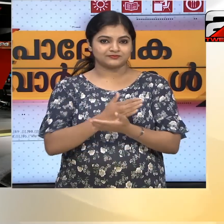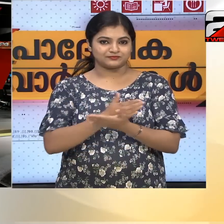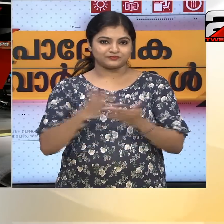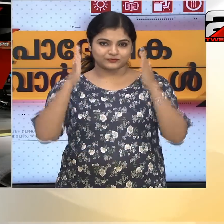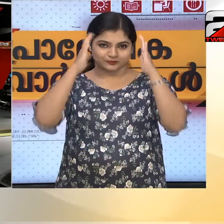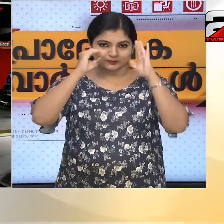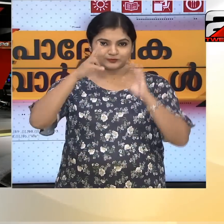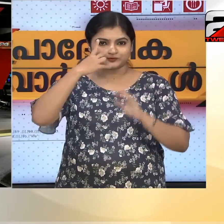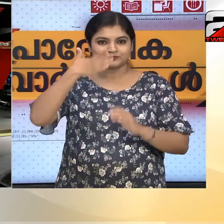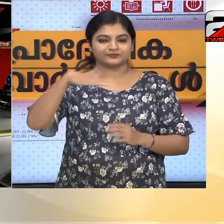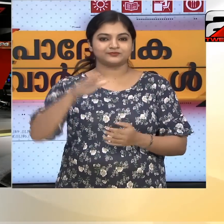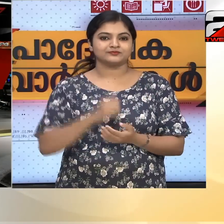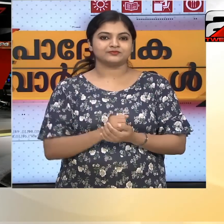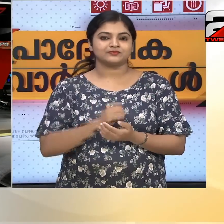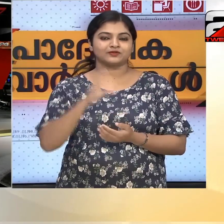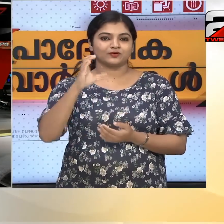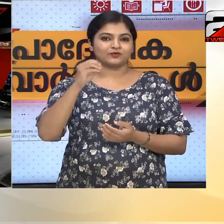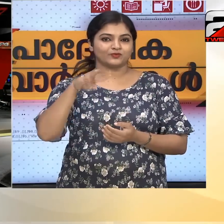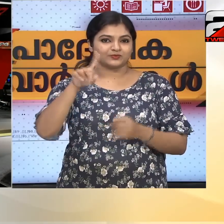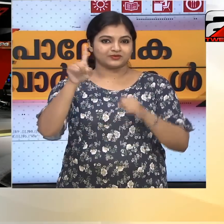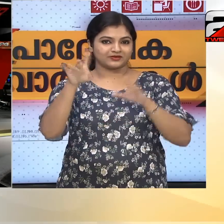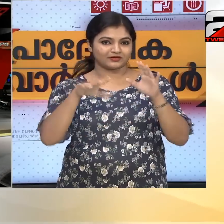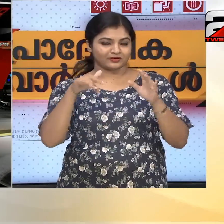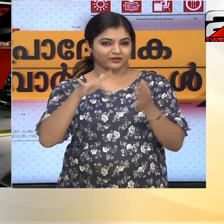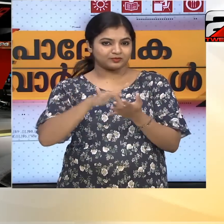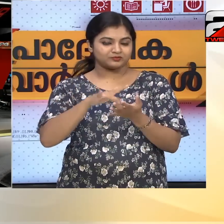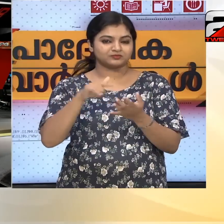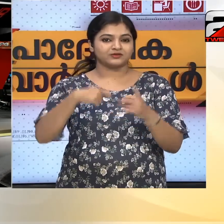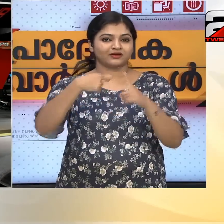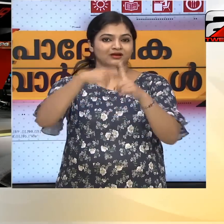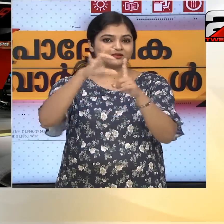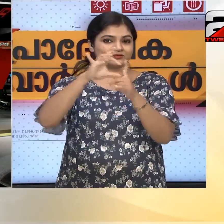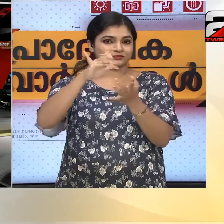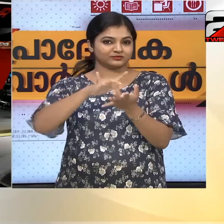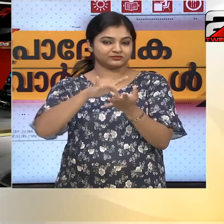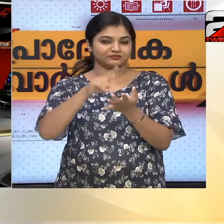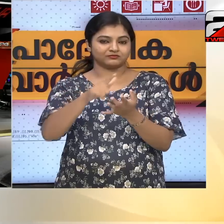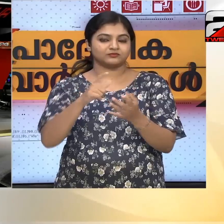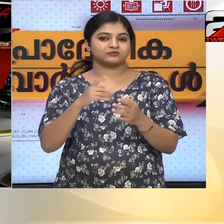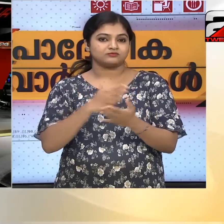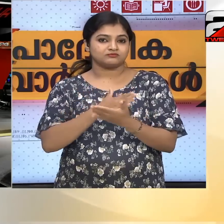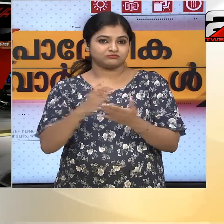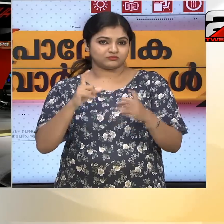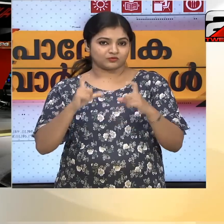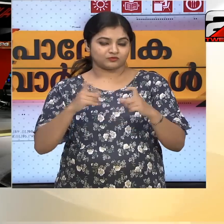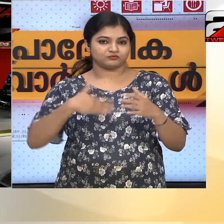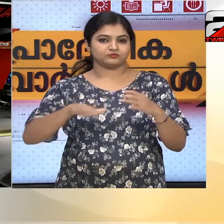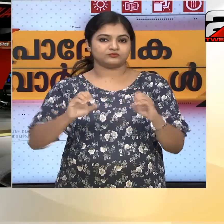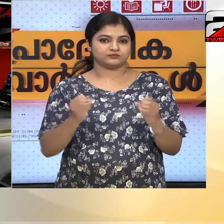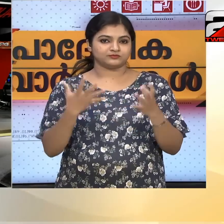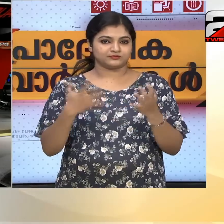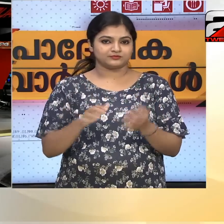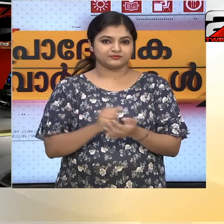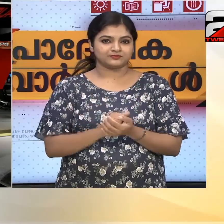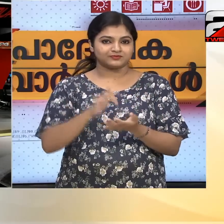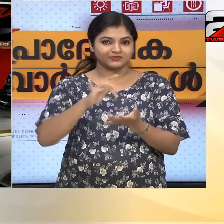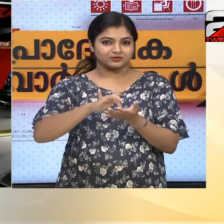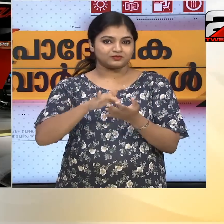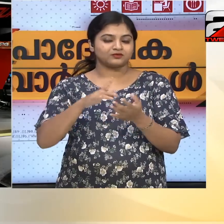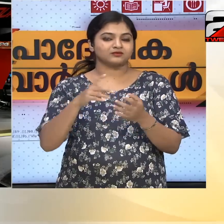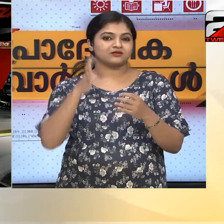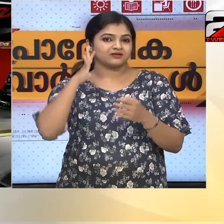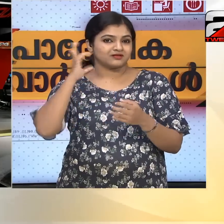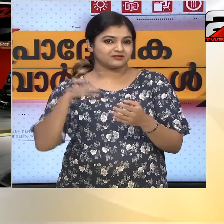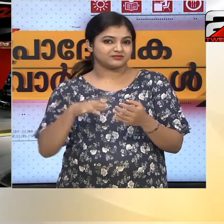വാർത്തകളിലേക്ക് വിശദമായി. കോവിഡ് 19 പശ്ചാത്തലത്തിൽ കാസർഗോഡ് ജില്ലയിൽ കർശന നിയന്ത്രണങ്ങൾ നിലവിൽ വന്നു. നിയന്ത്രണം ലംഘിച്ചു